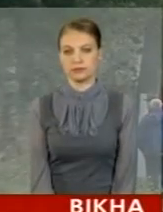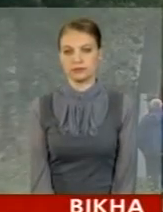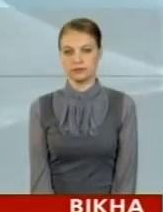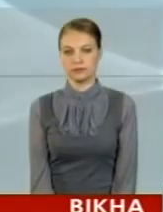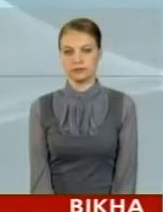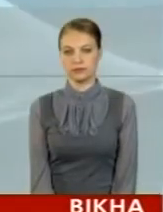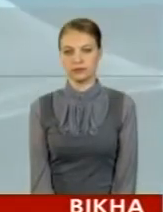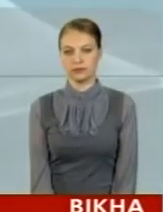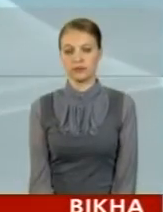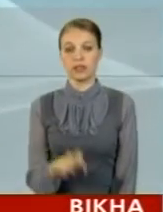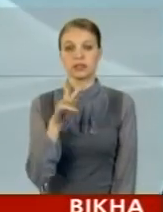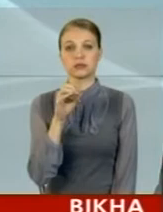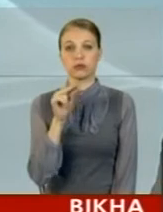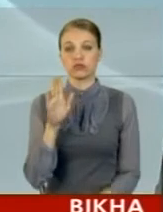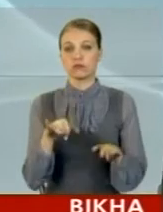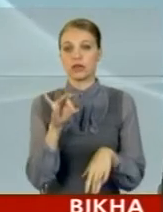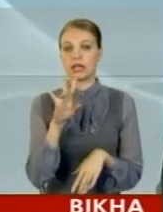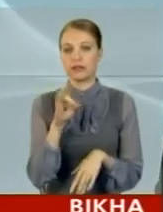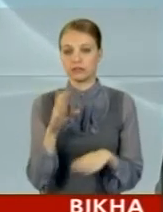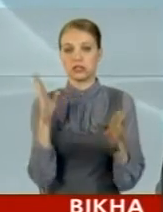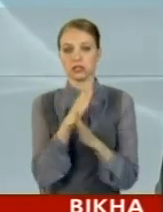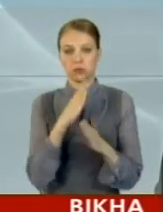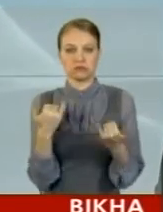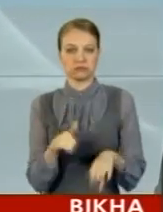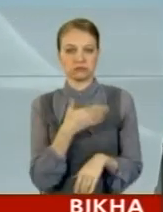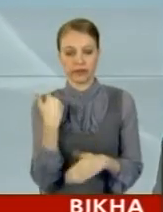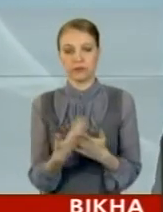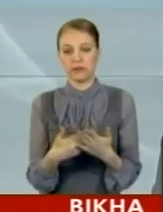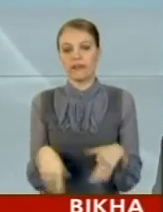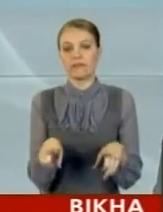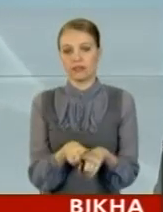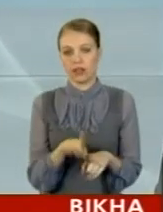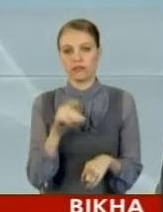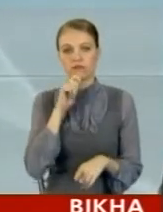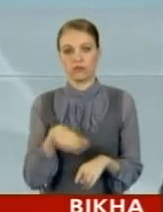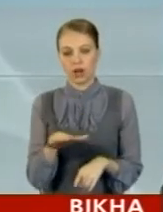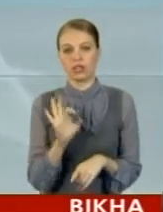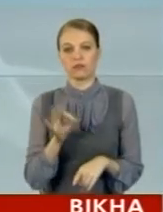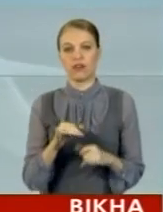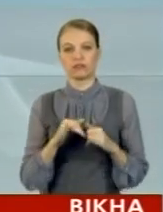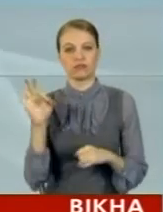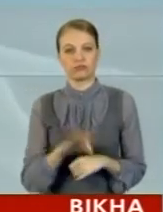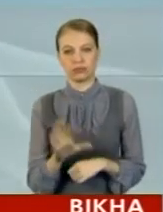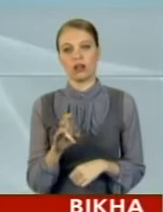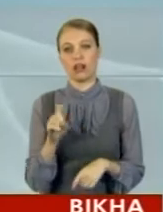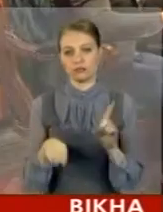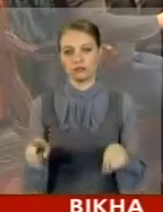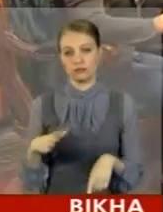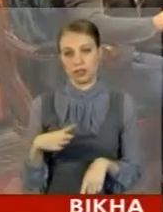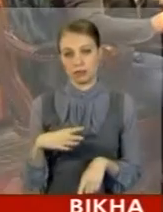СТБ. Смерч на Рівненщині синоптиків не здивував, мовляв, такі явища в Україні хоч і не поширені, але